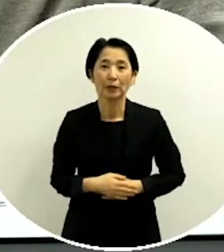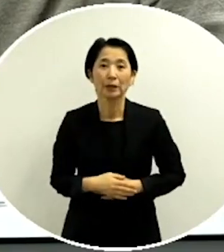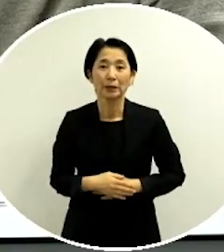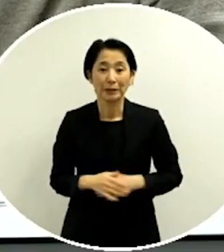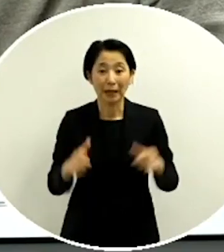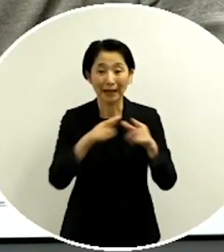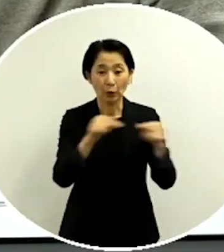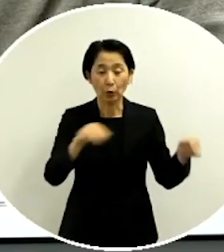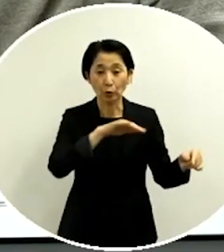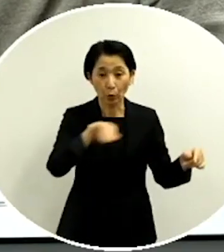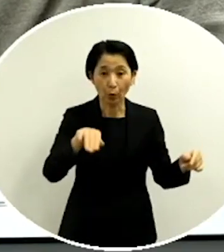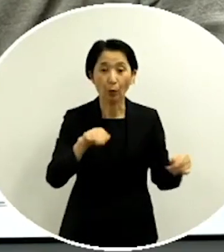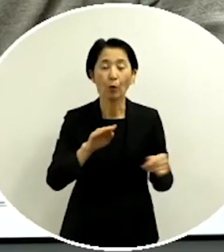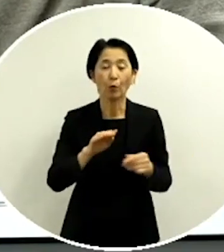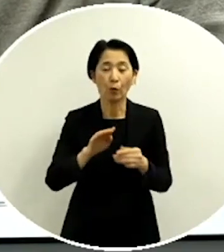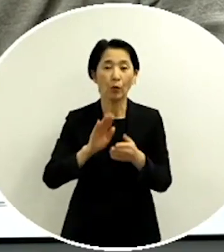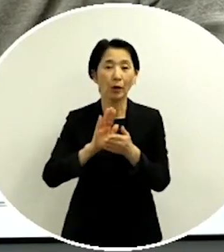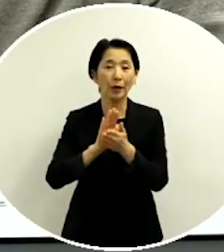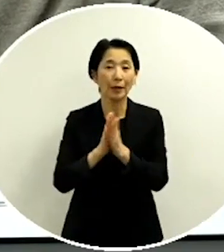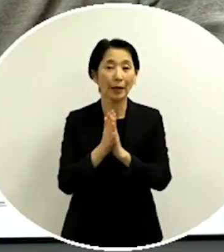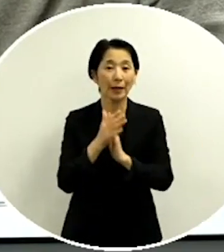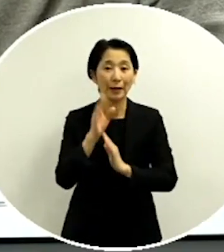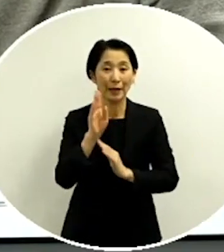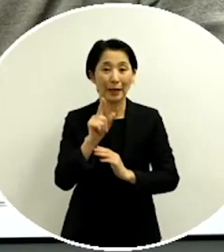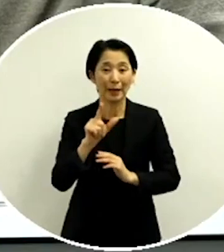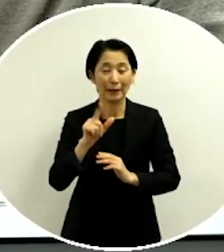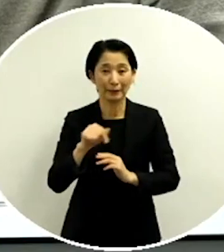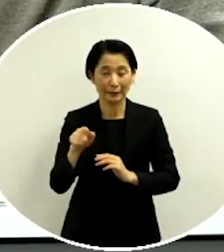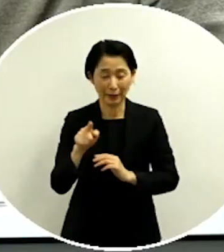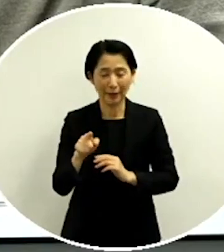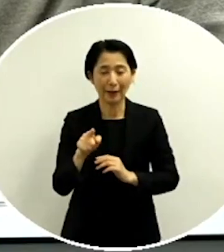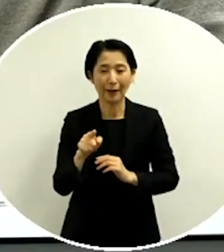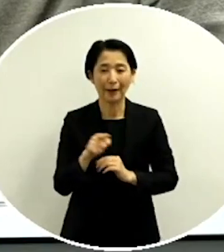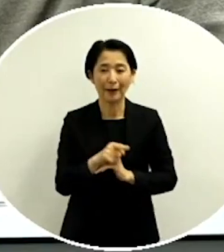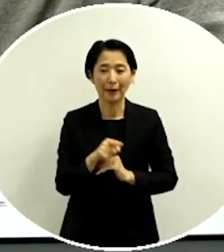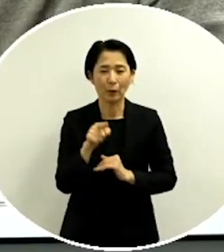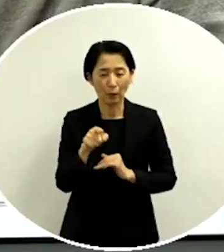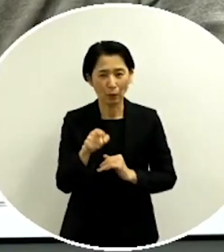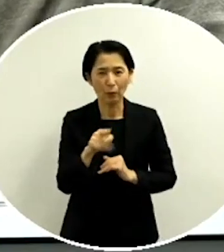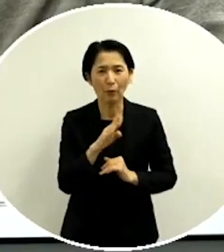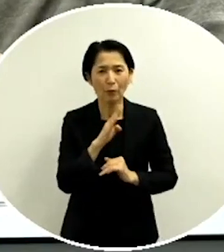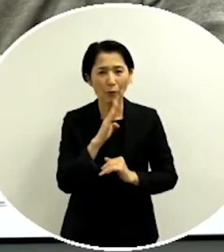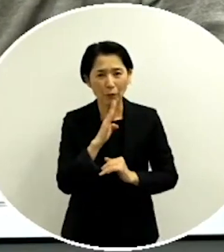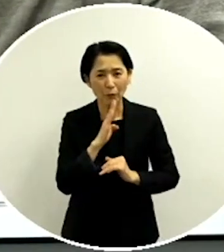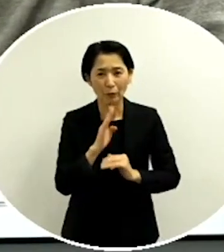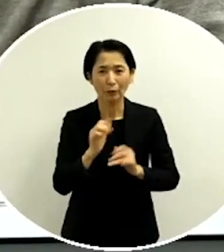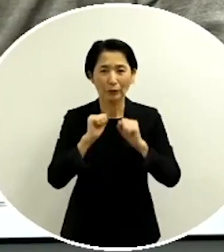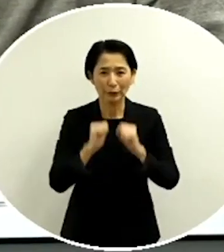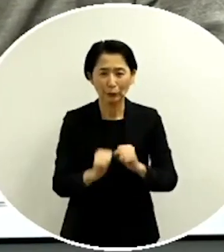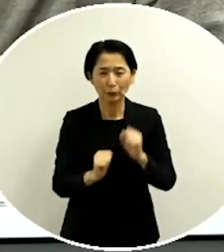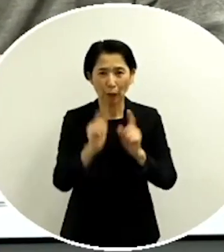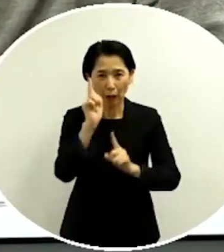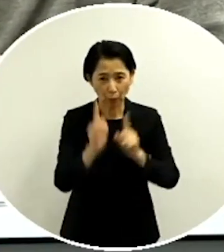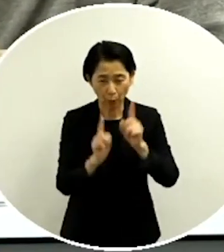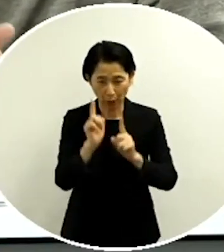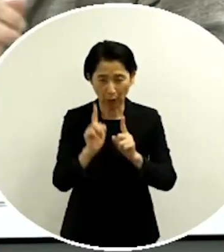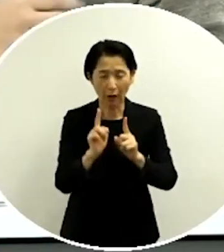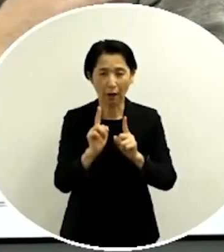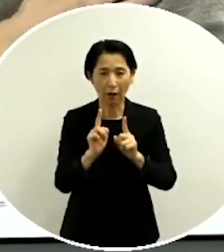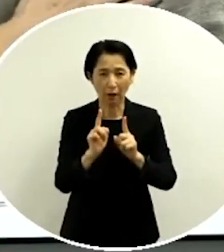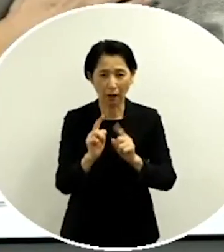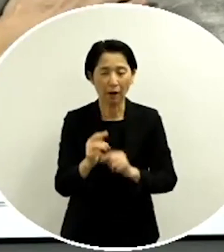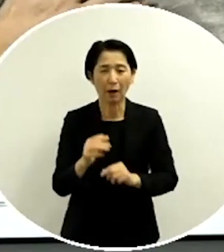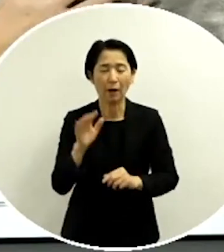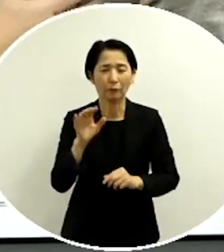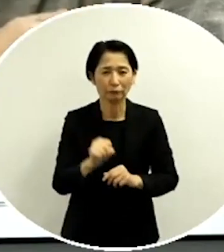都道府県名で担当者がいるのかっていうとそこだって本当に全都道府県いるのかという状態だと思うんですね